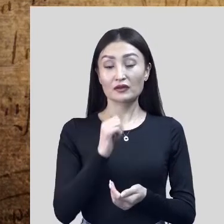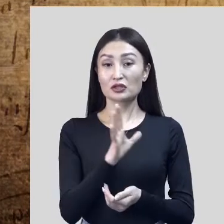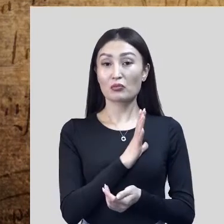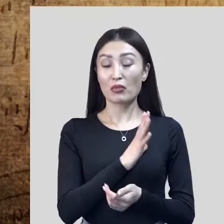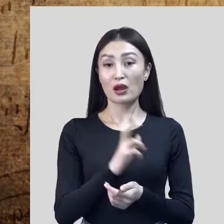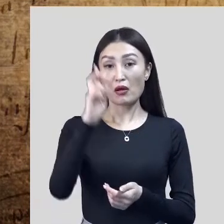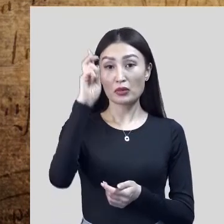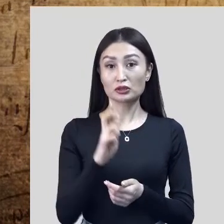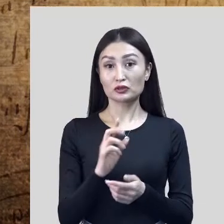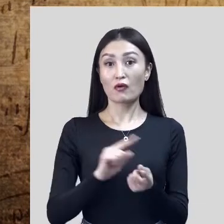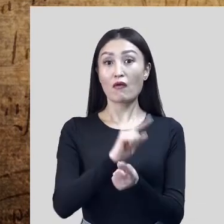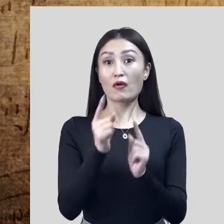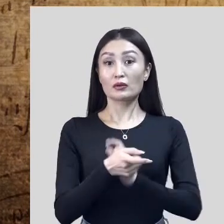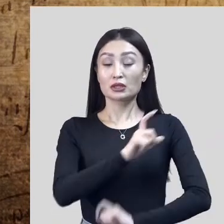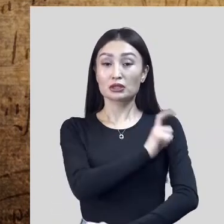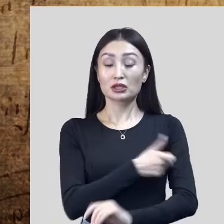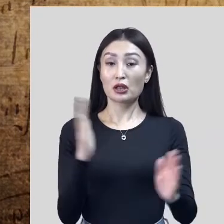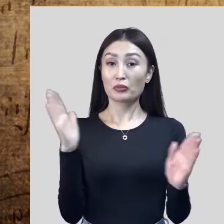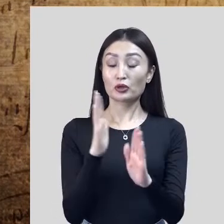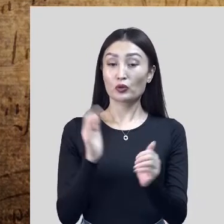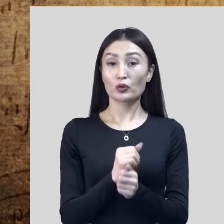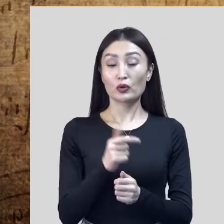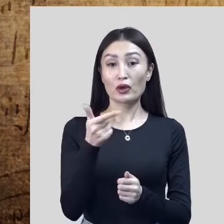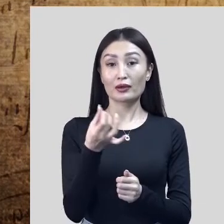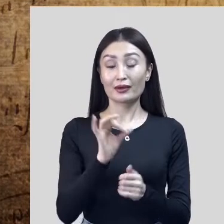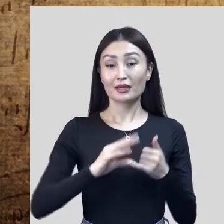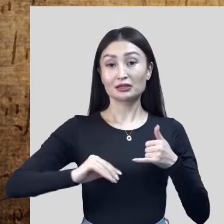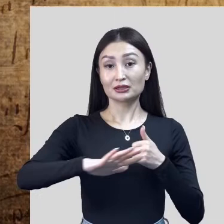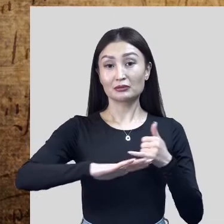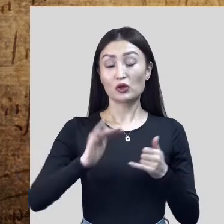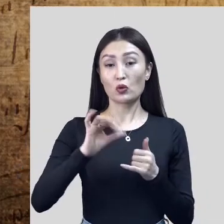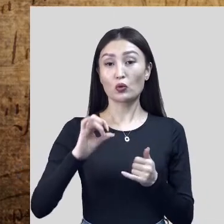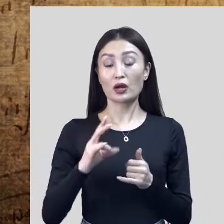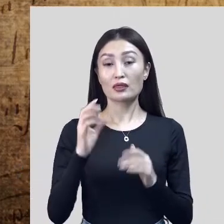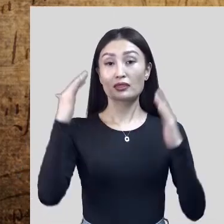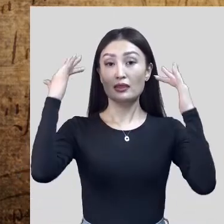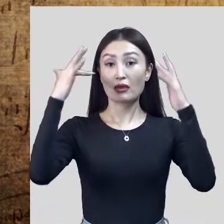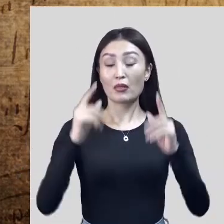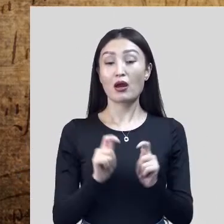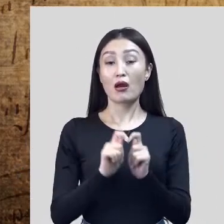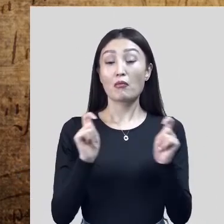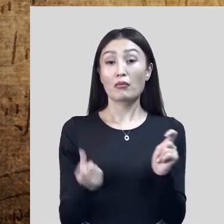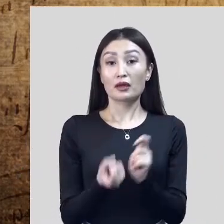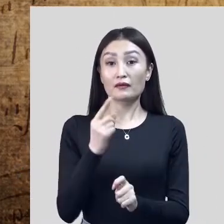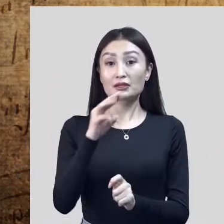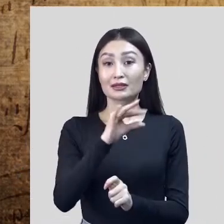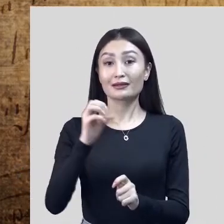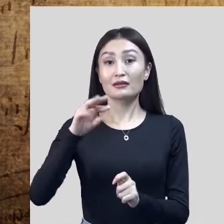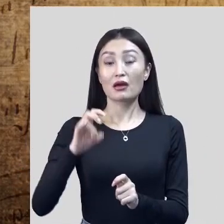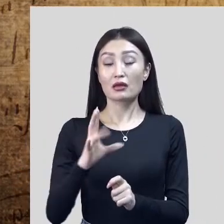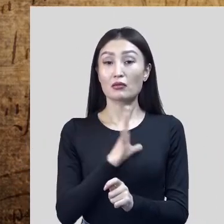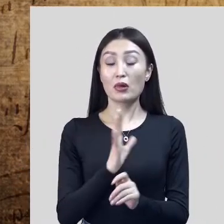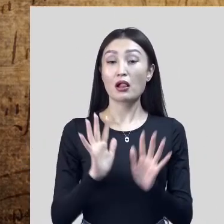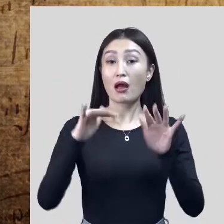были божества, что воплощали силы природы. От союза Геи, Земли и Урана, Неба появились титаны, старшим из которых